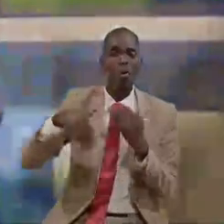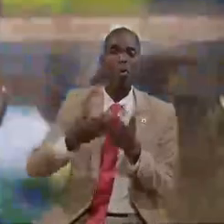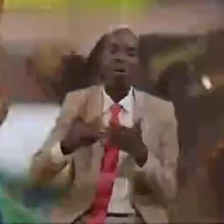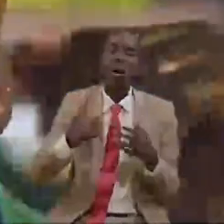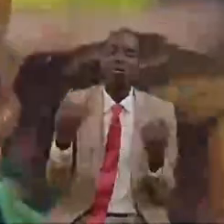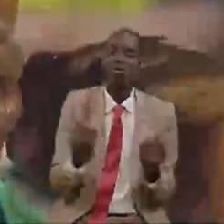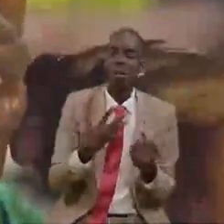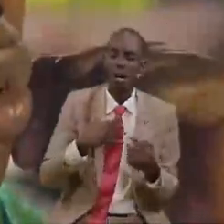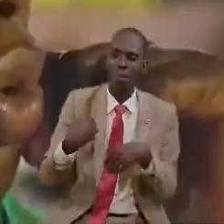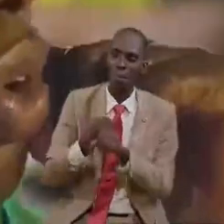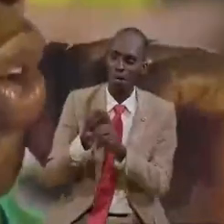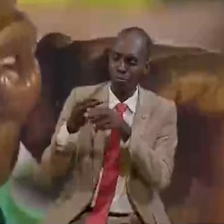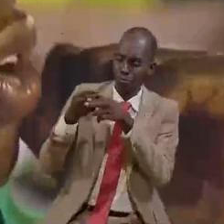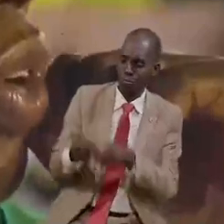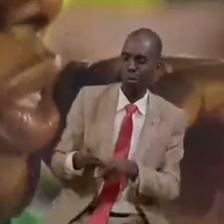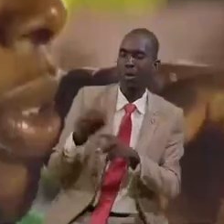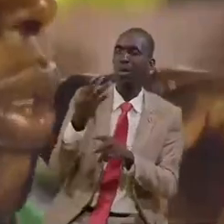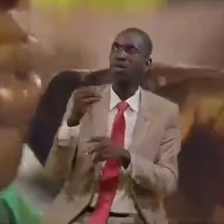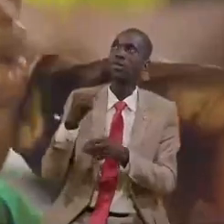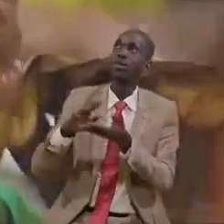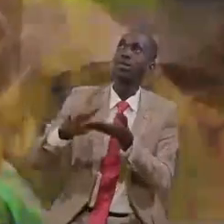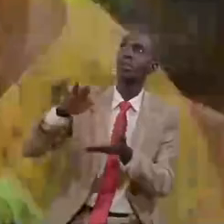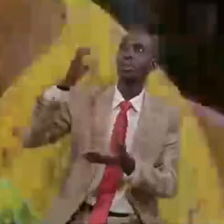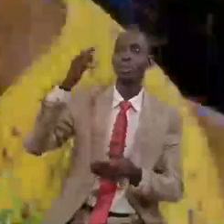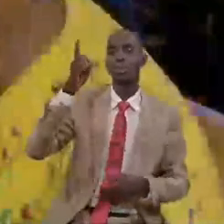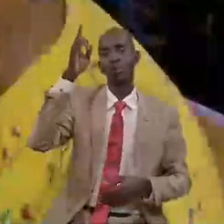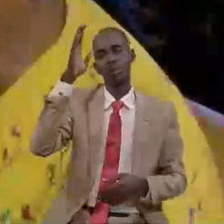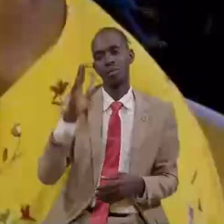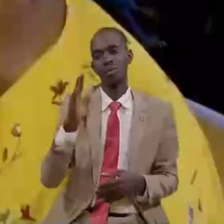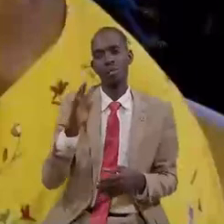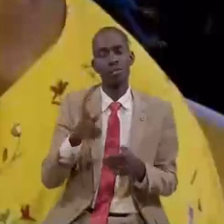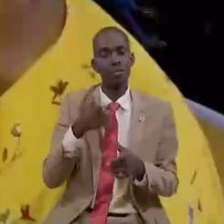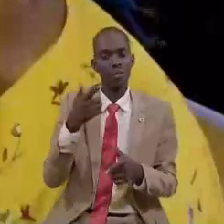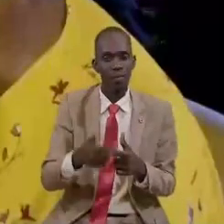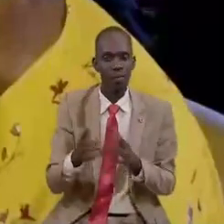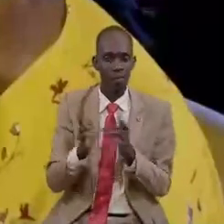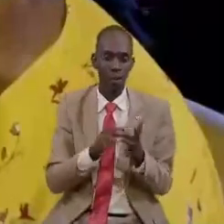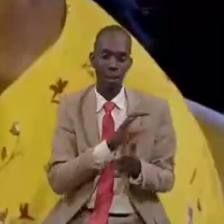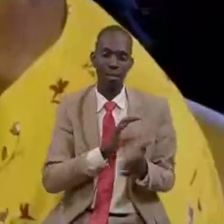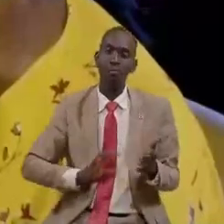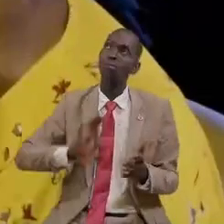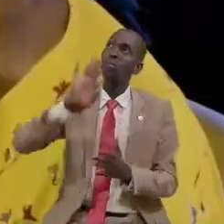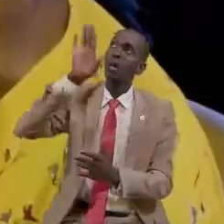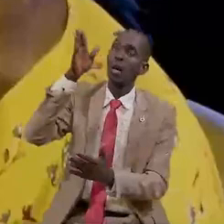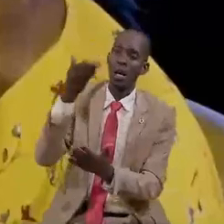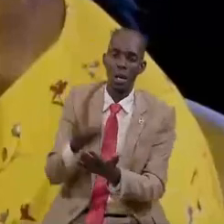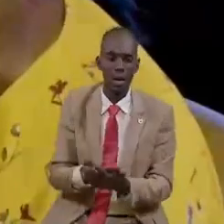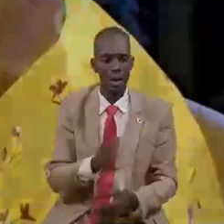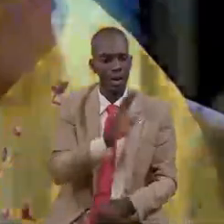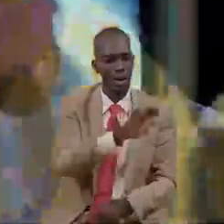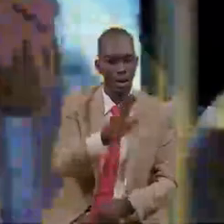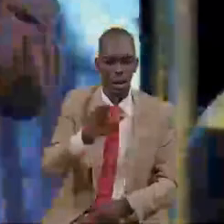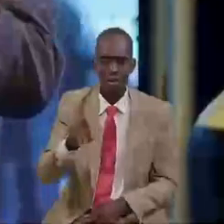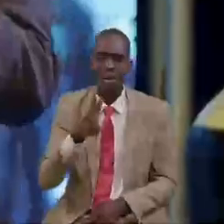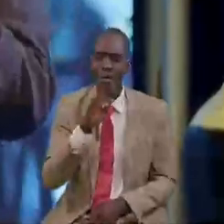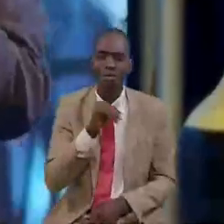privés de la gloire de Dieu. Et puis Jésus-Christ est venu et dit que vous n'êtes pas assez élancé.